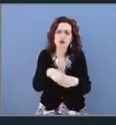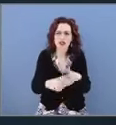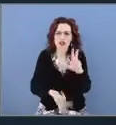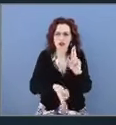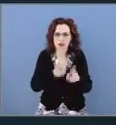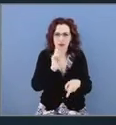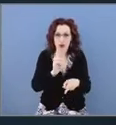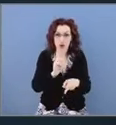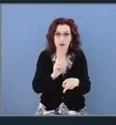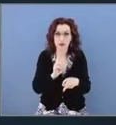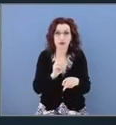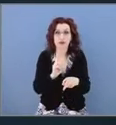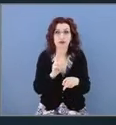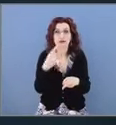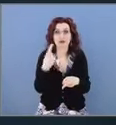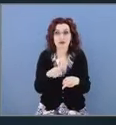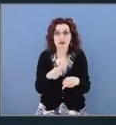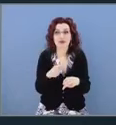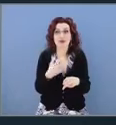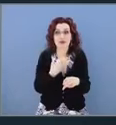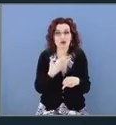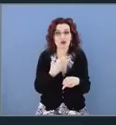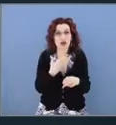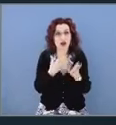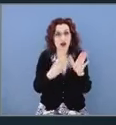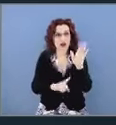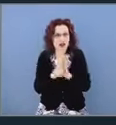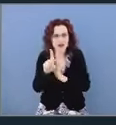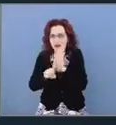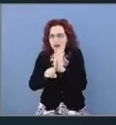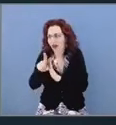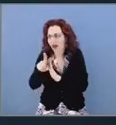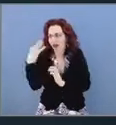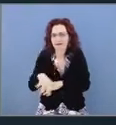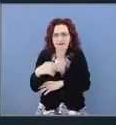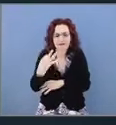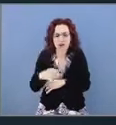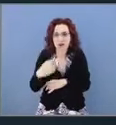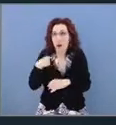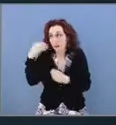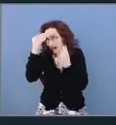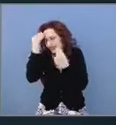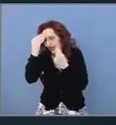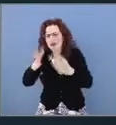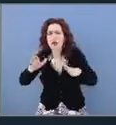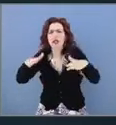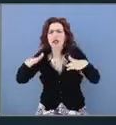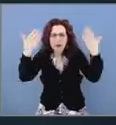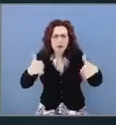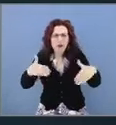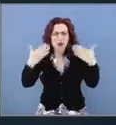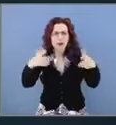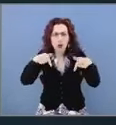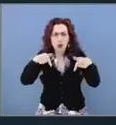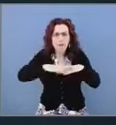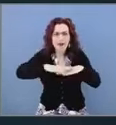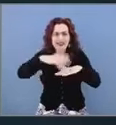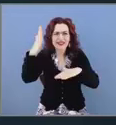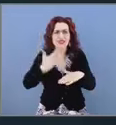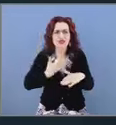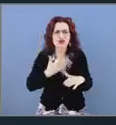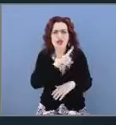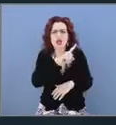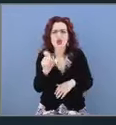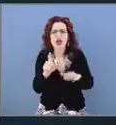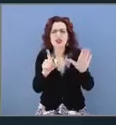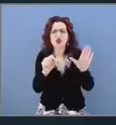è straordinario, oltre le nostre aspettative. Per ciascun incontro, anche questa mattina, abbiamo più di 170 registrati.